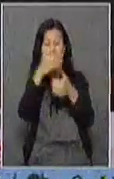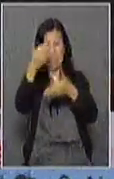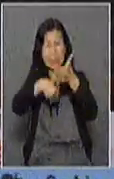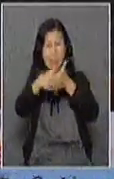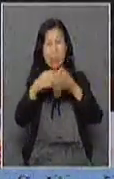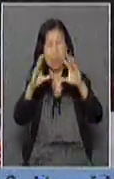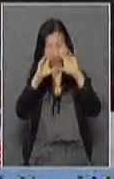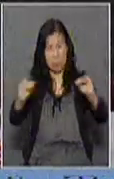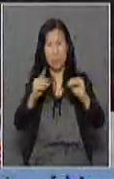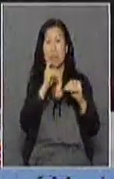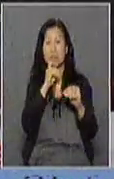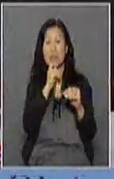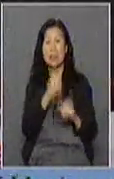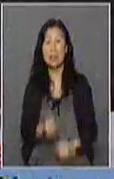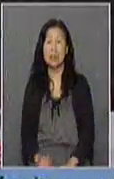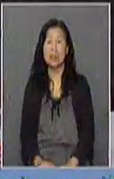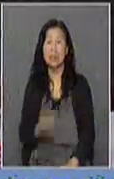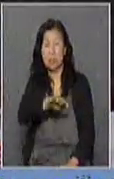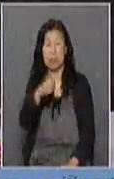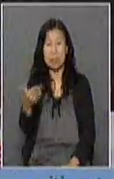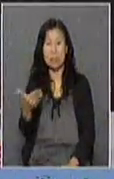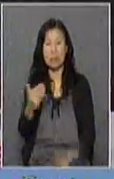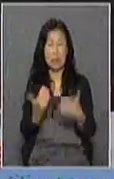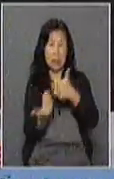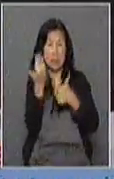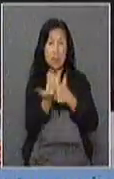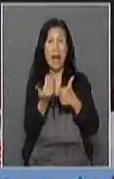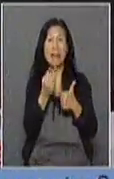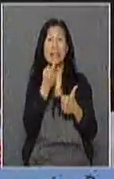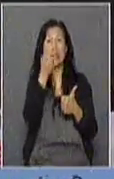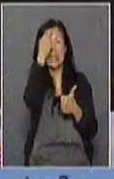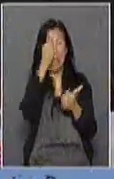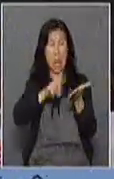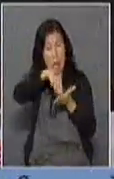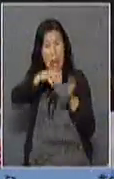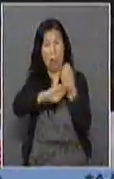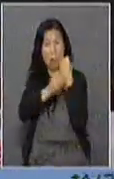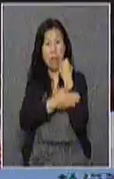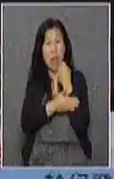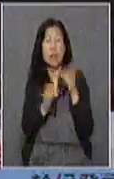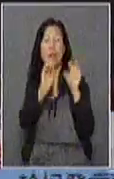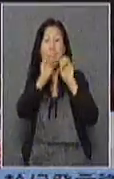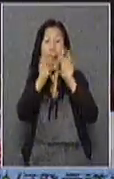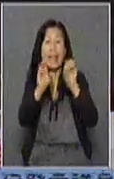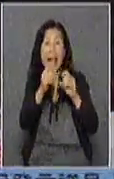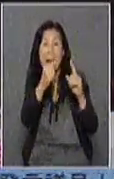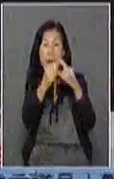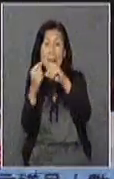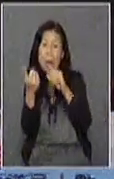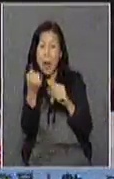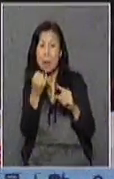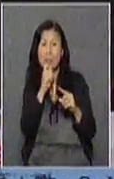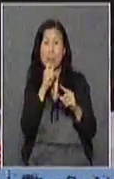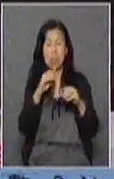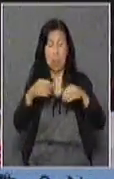但是在反性傾向歧視立法的諮詢上，一遇到反